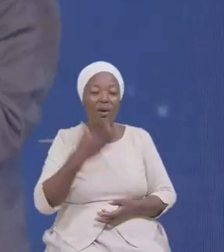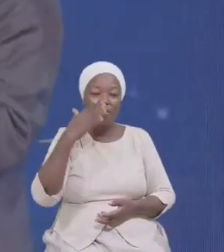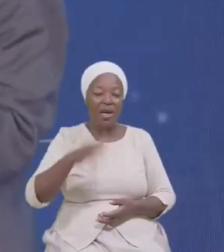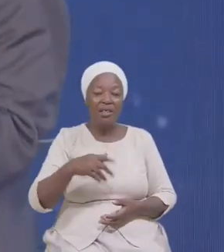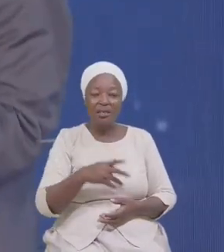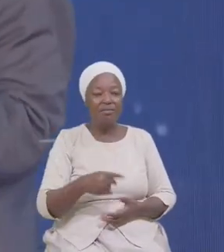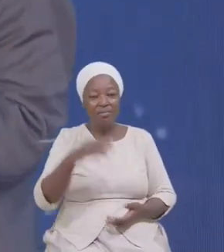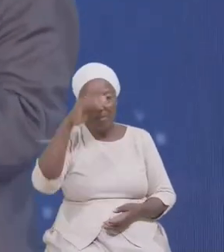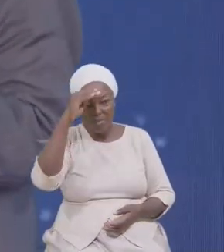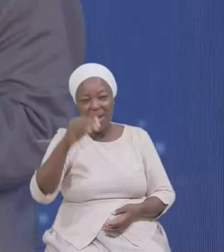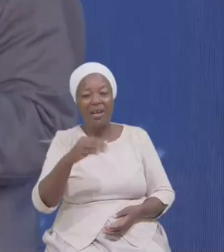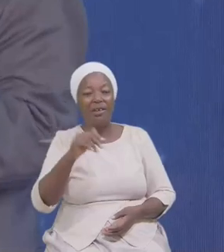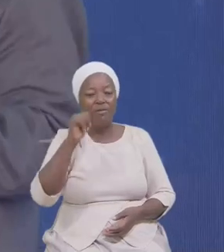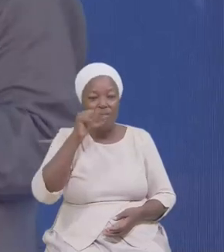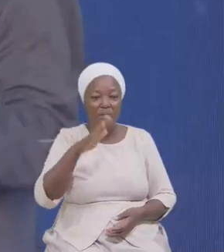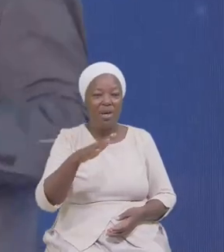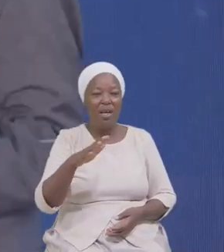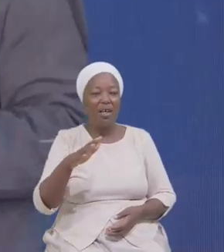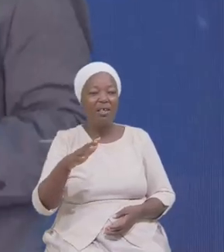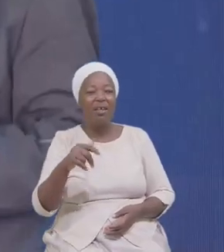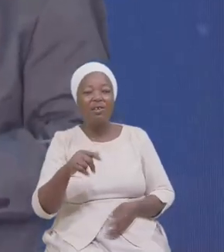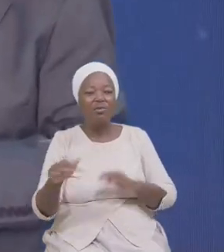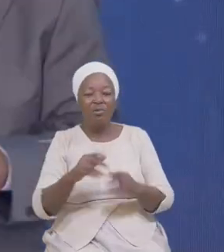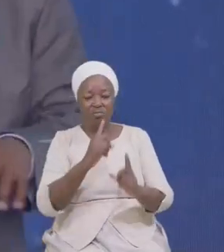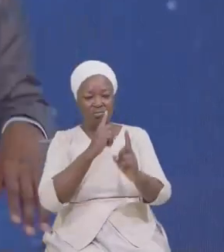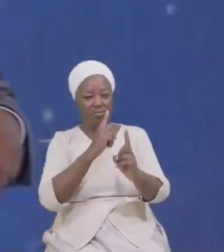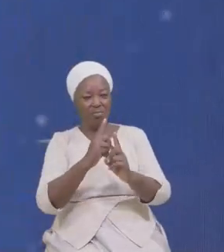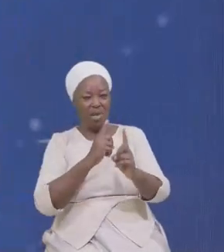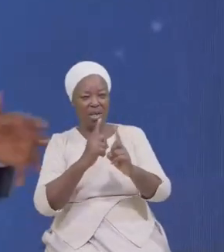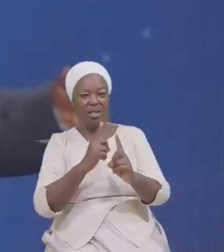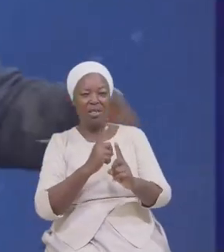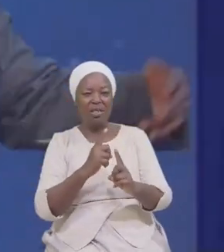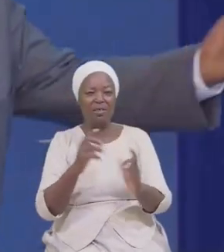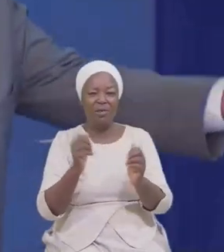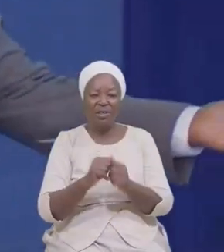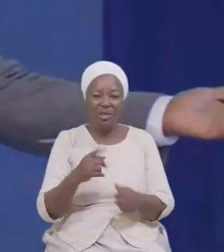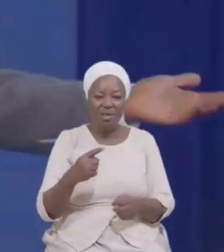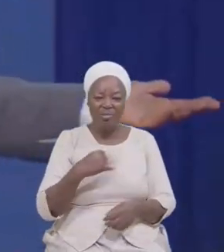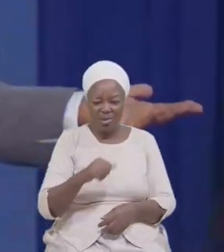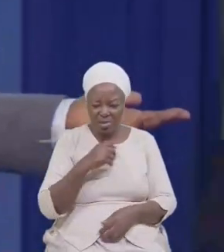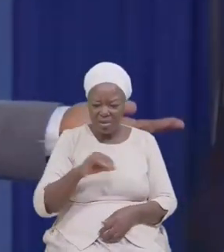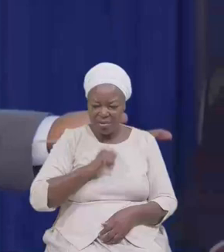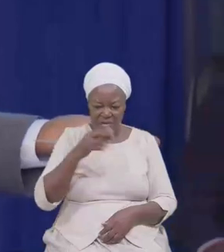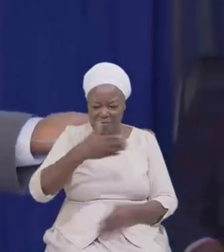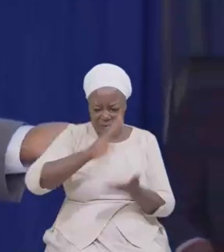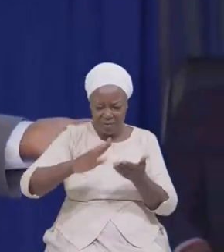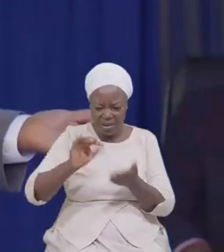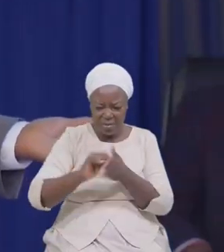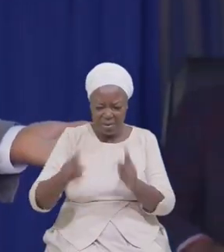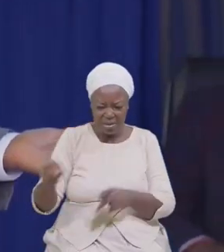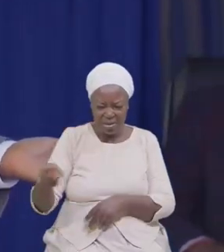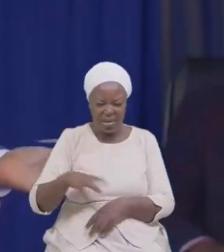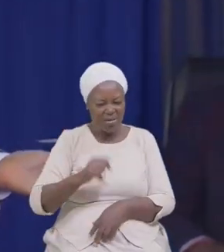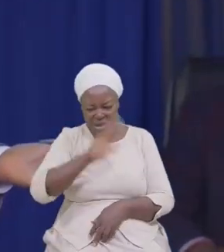hommes furieux, qui ont de malice, qui ont, et qui dit qu'il ne veut pas pardonner jusqu'à